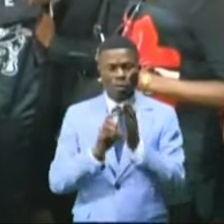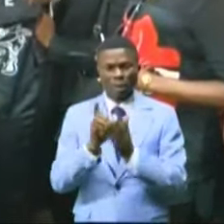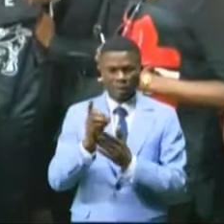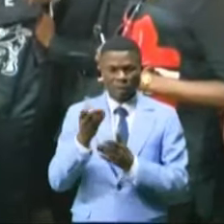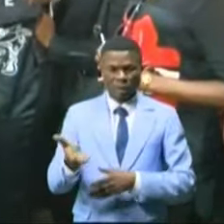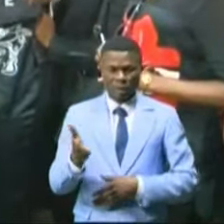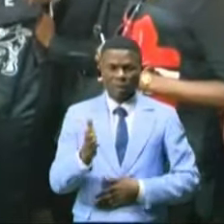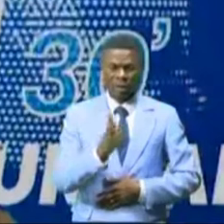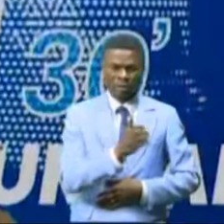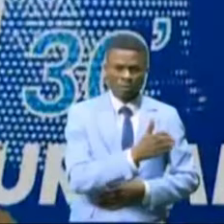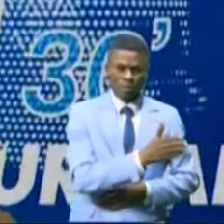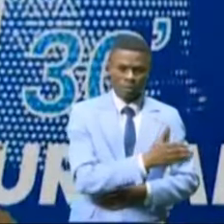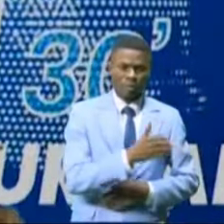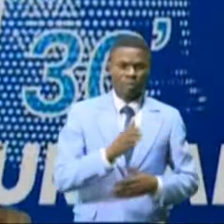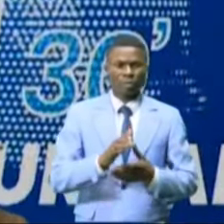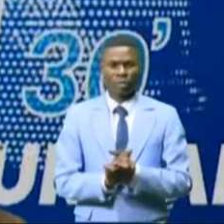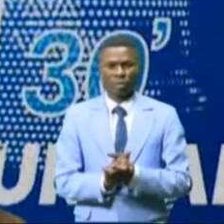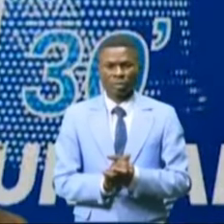épanouissement.